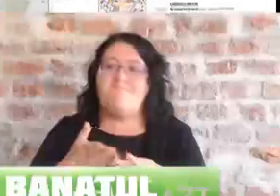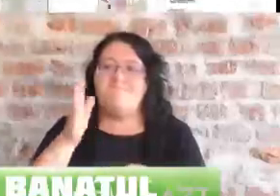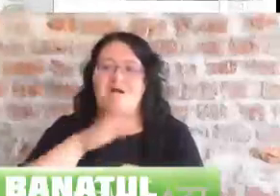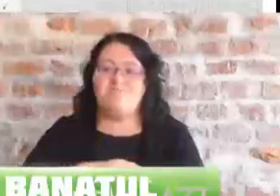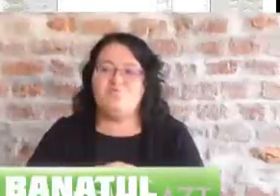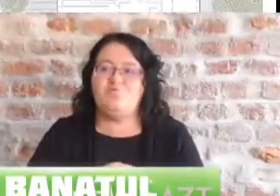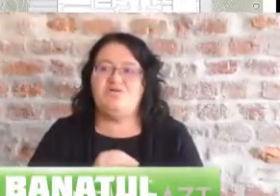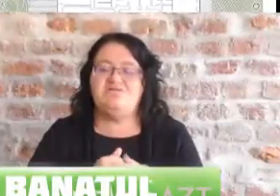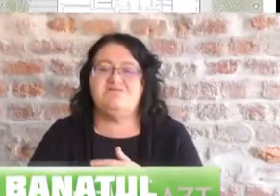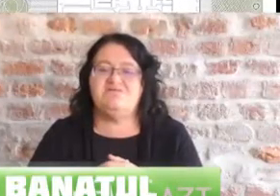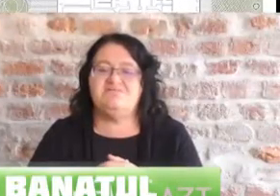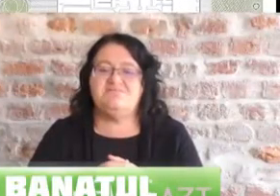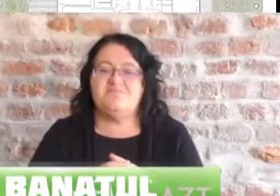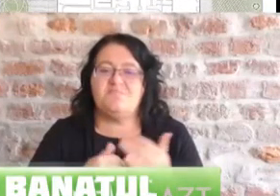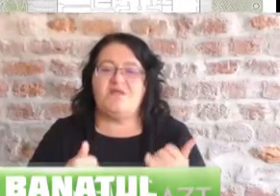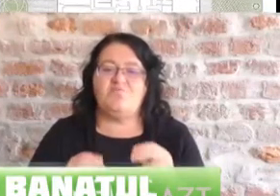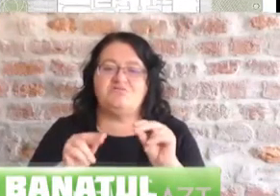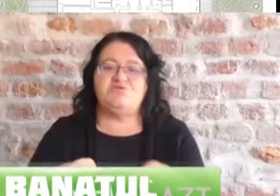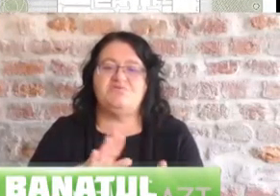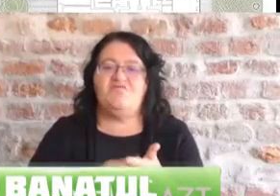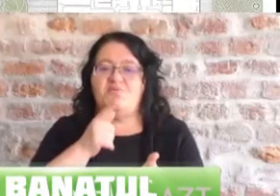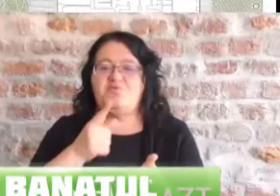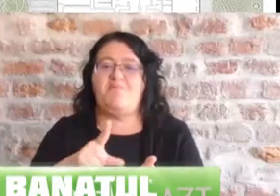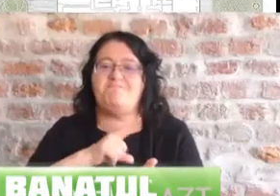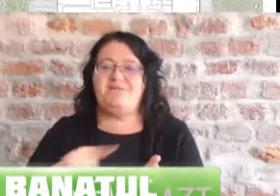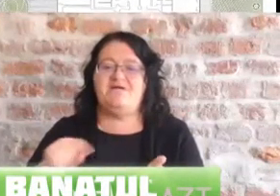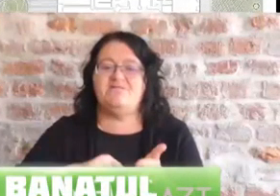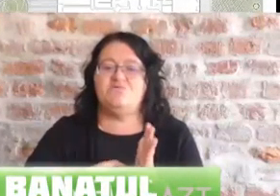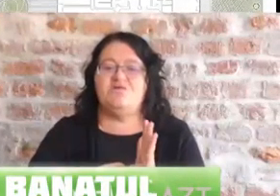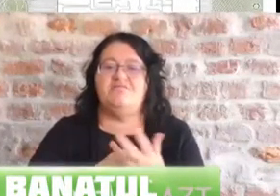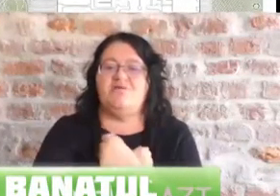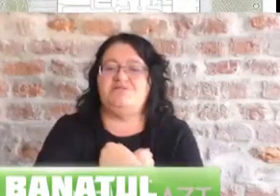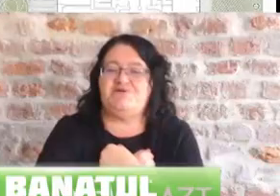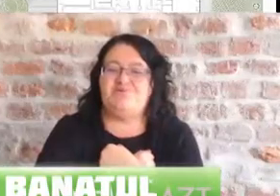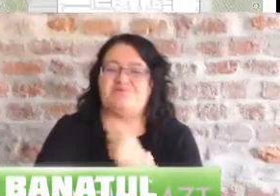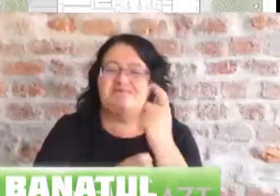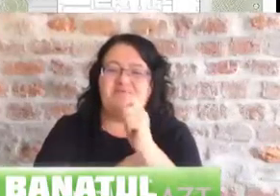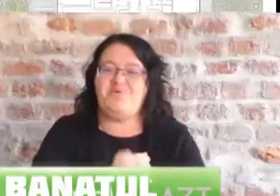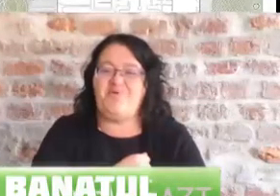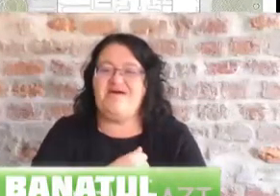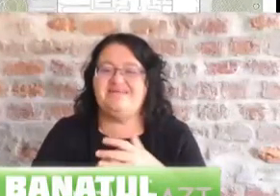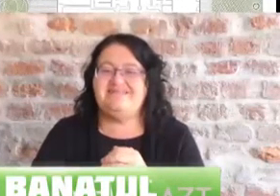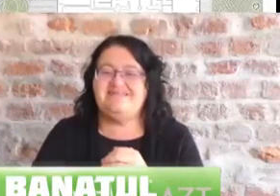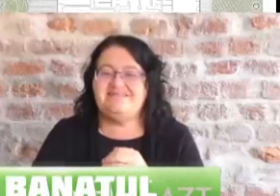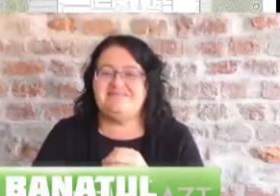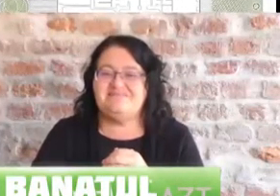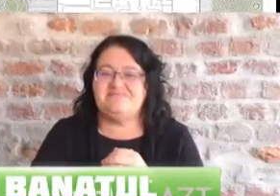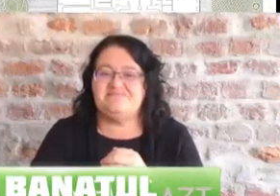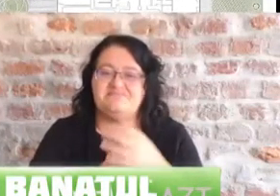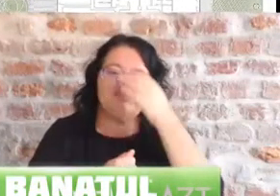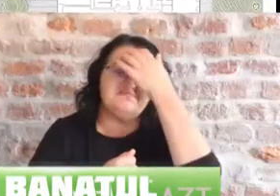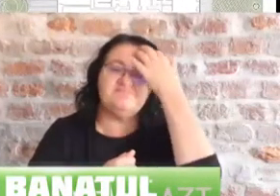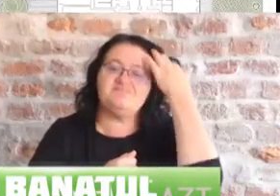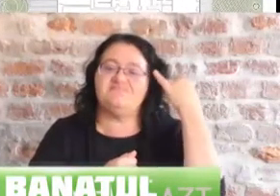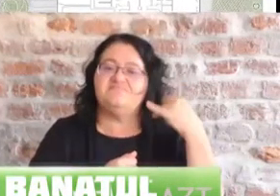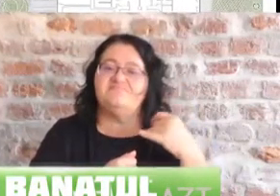decât atât, acum o să ajung de fapt de unde am plecat, din punctul în care ne-am îndrăgostit noi de acest proiect. Dacă poți